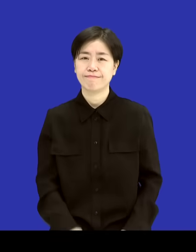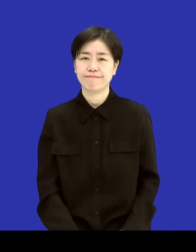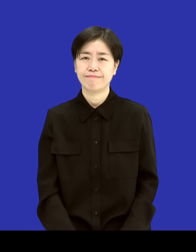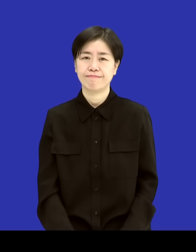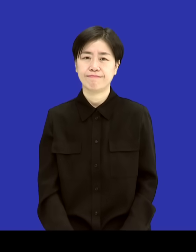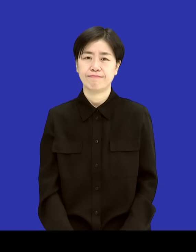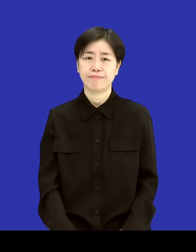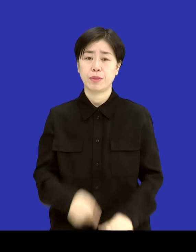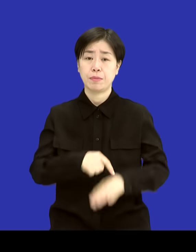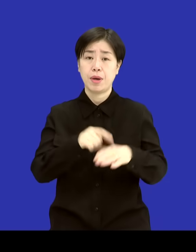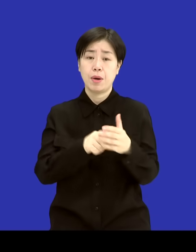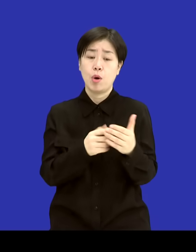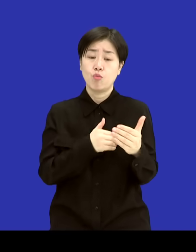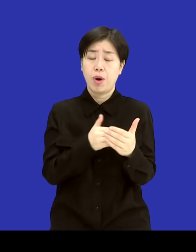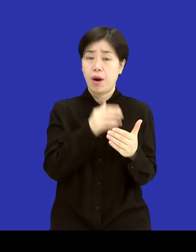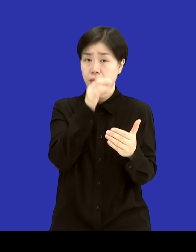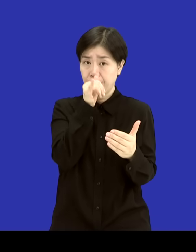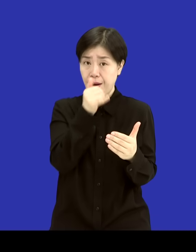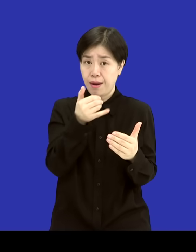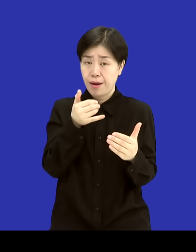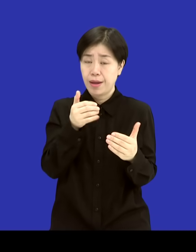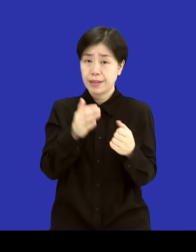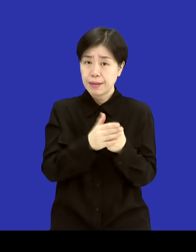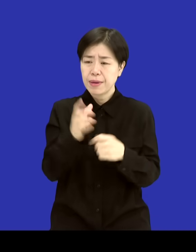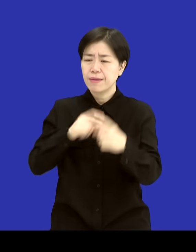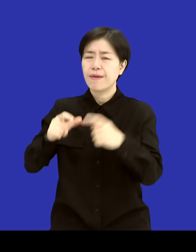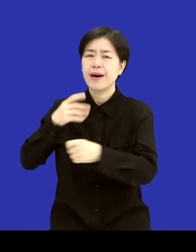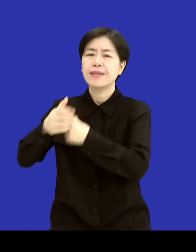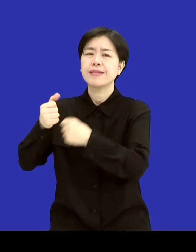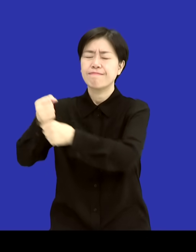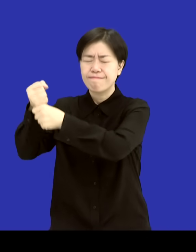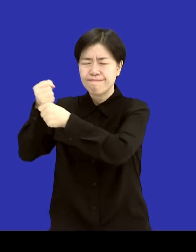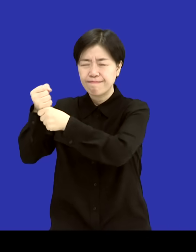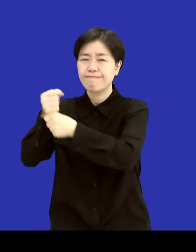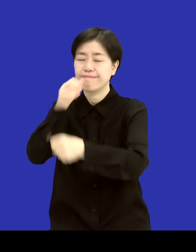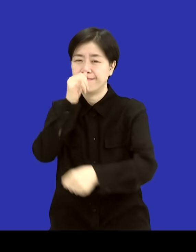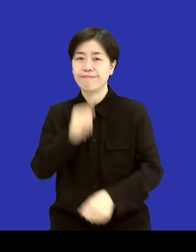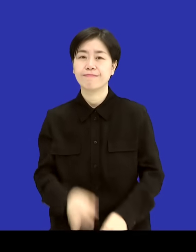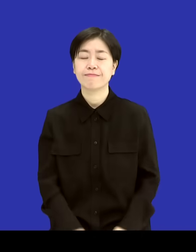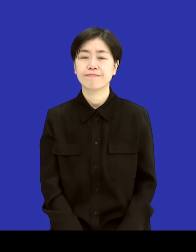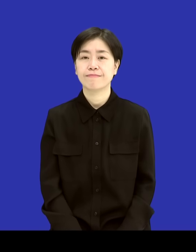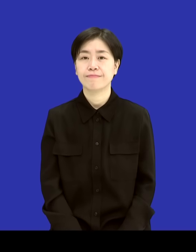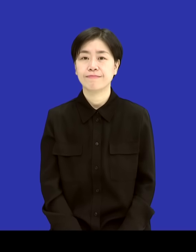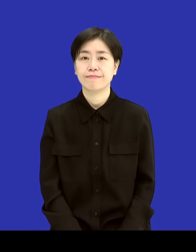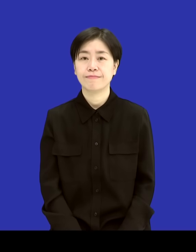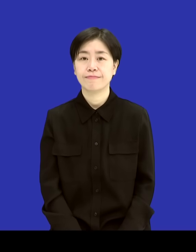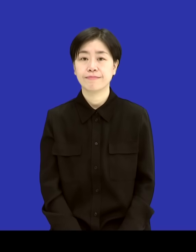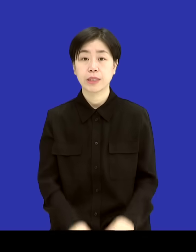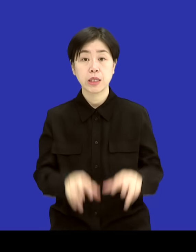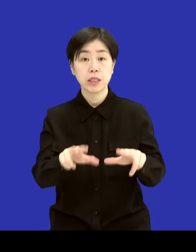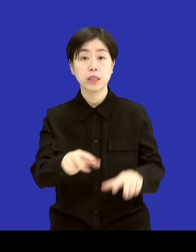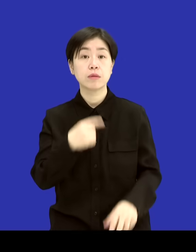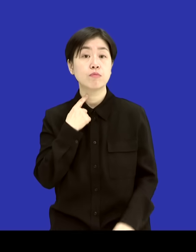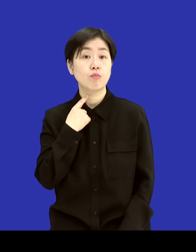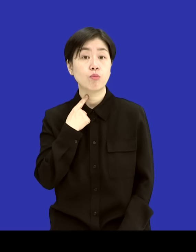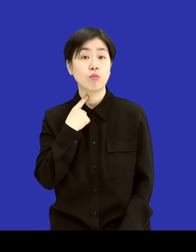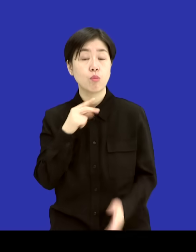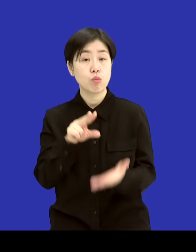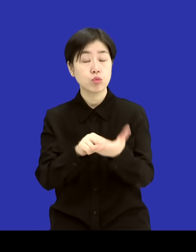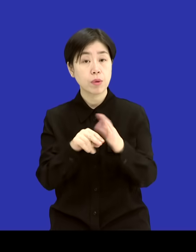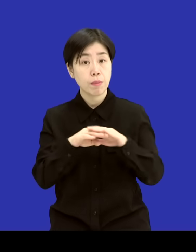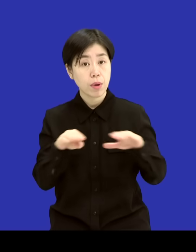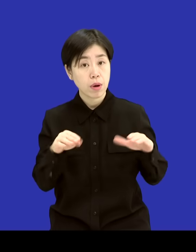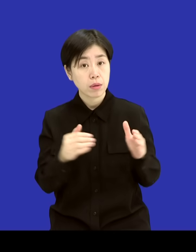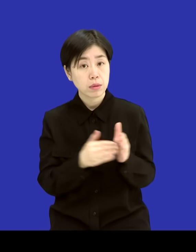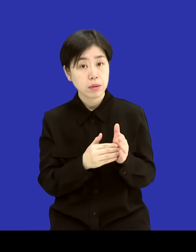예. 근데 그만큼 하나님을 더 의지할 수밖에 그렇죠. 네, 없었습니다. 야, 그러면 지금은 그 혹은